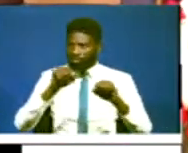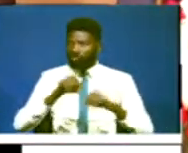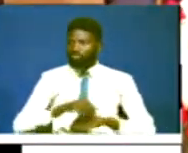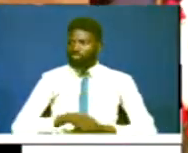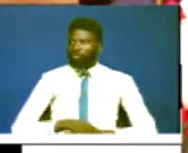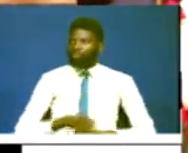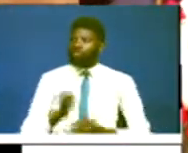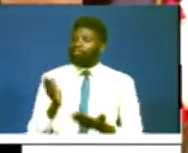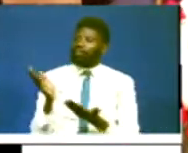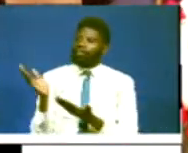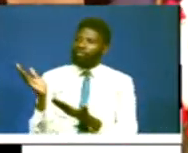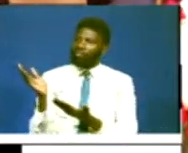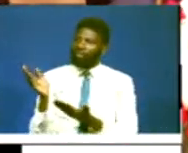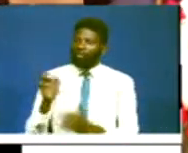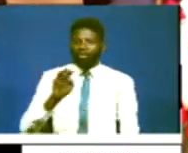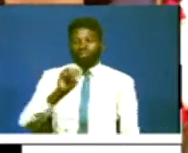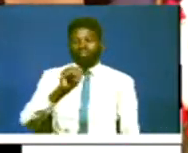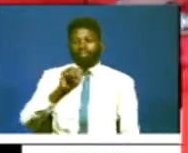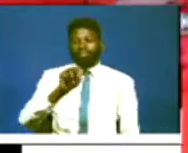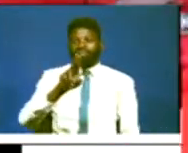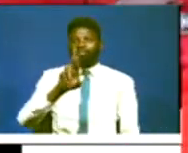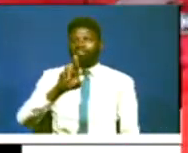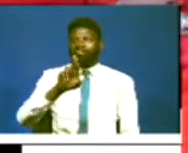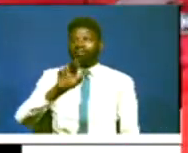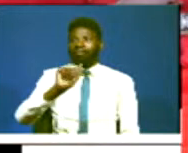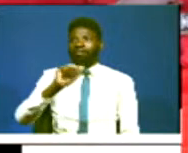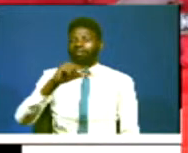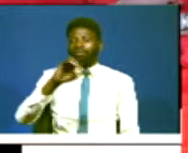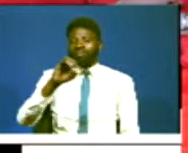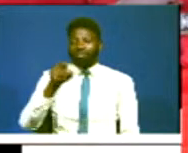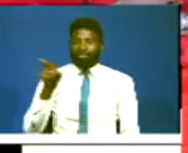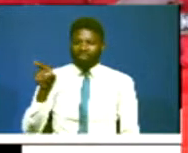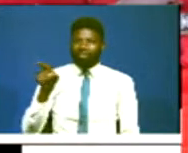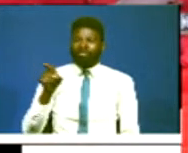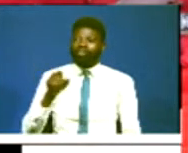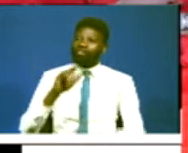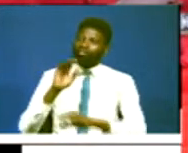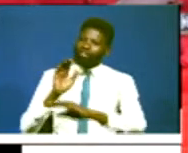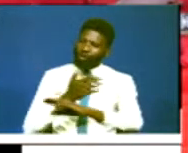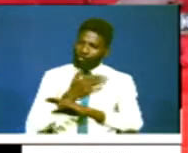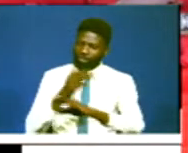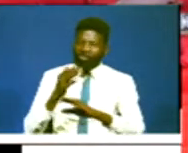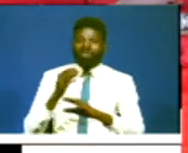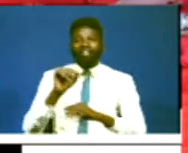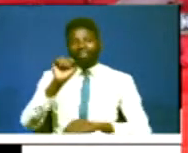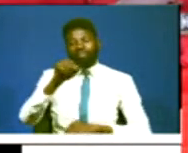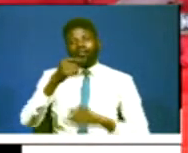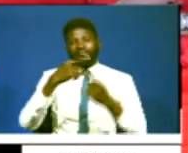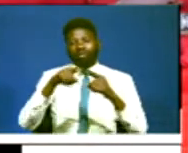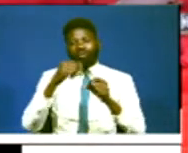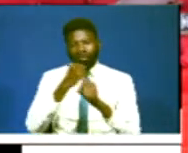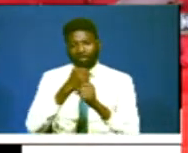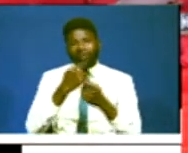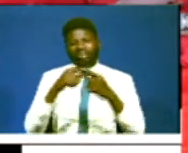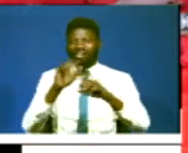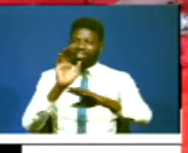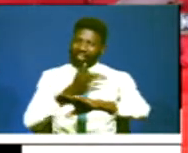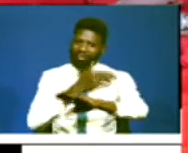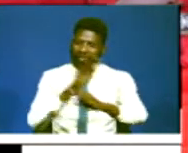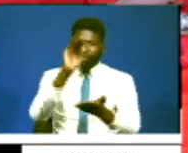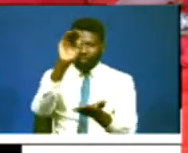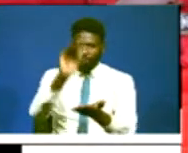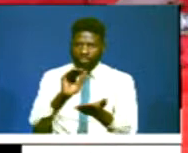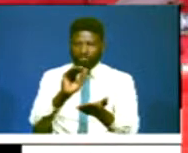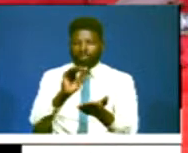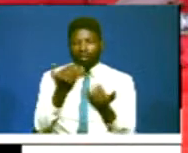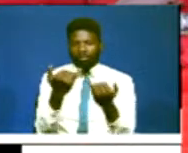Murango huyu. Hata kama ni mti ya wimbo, ni mfanye kazi. Lakini upunguze nyimbo sasa. Sasa ni